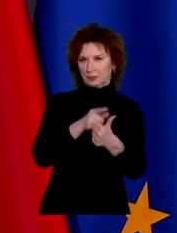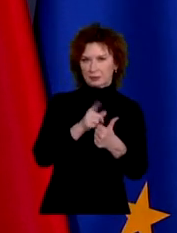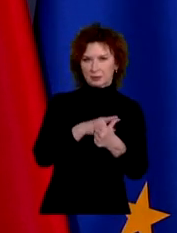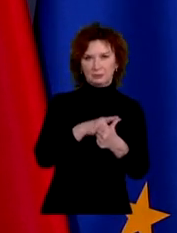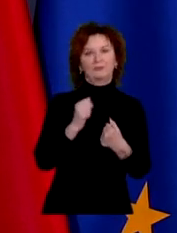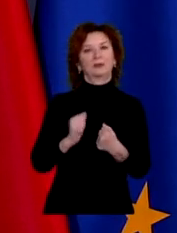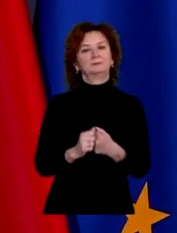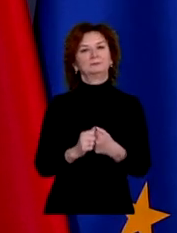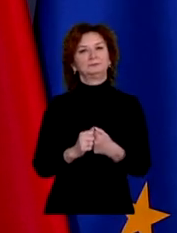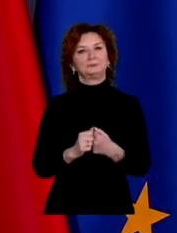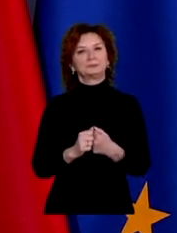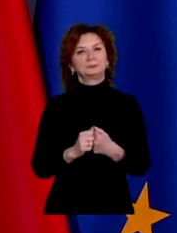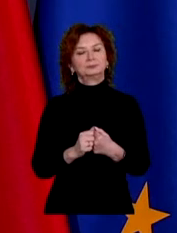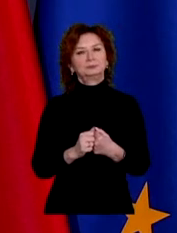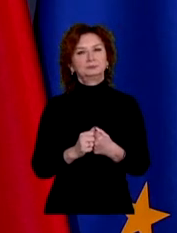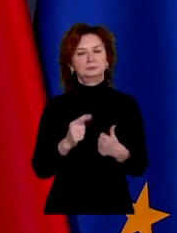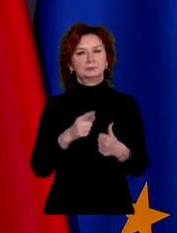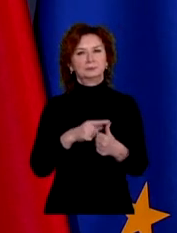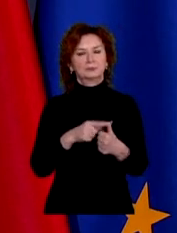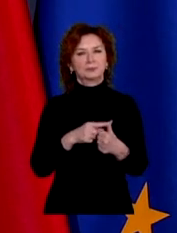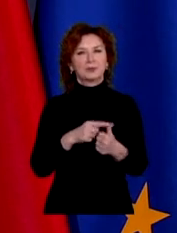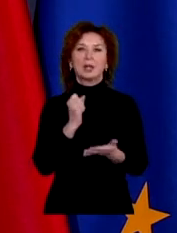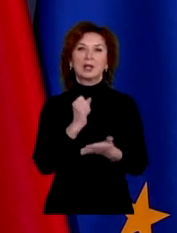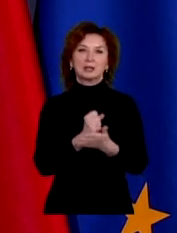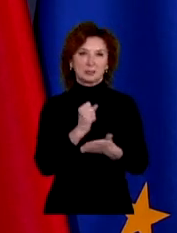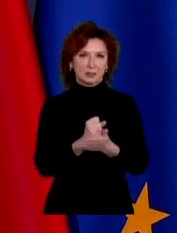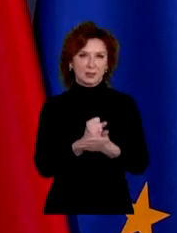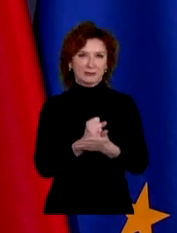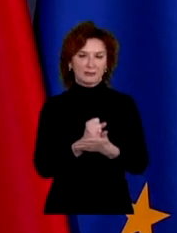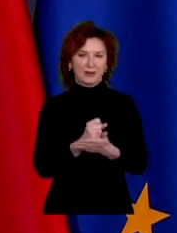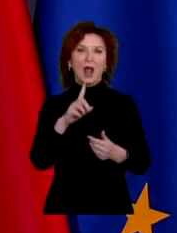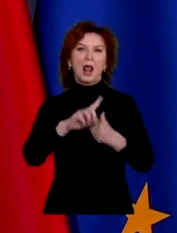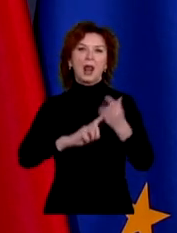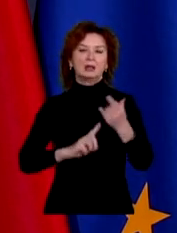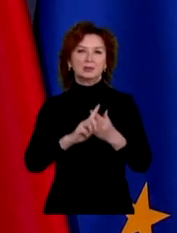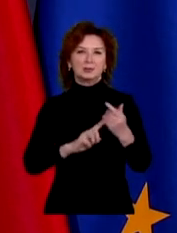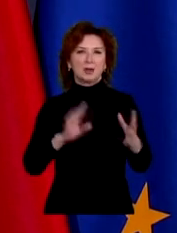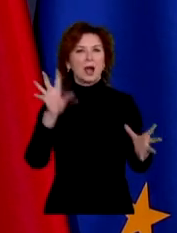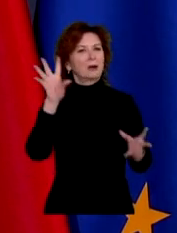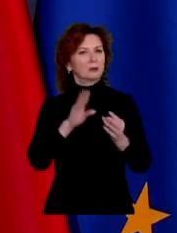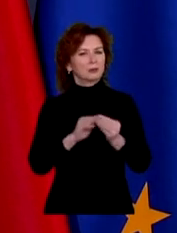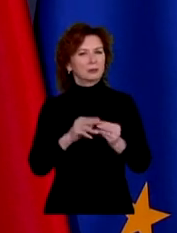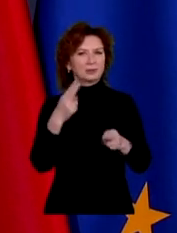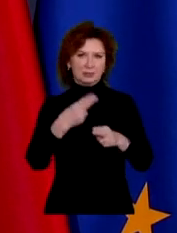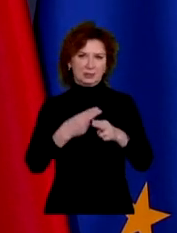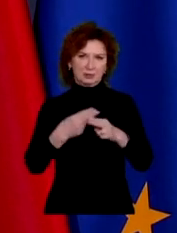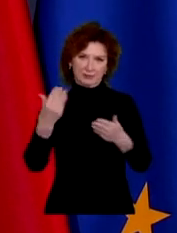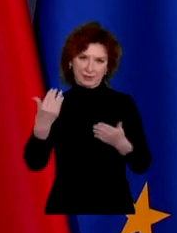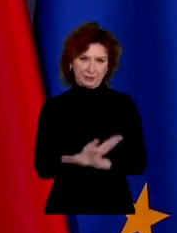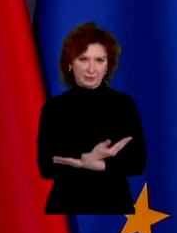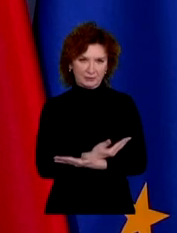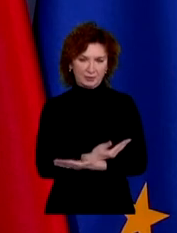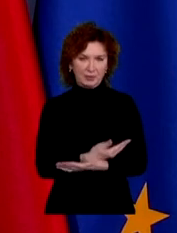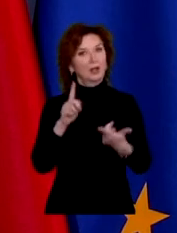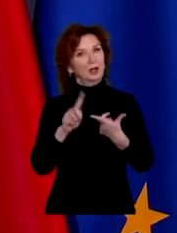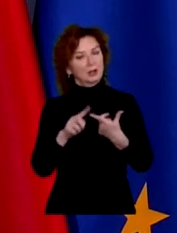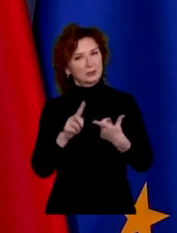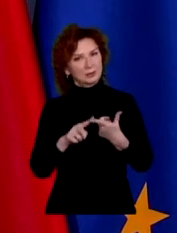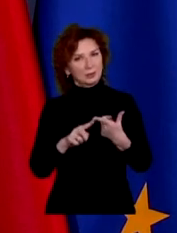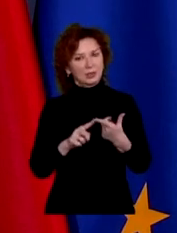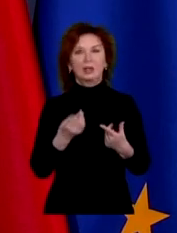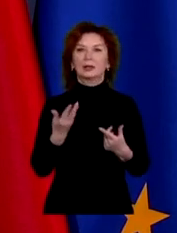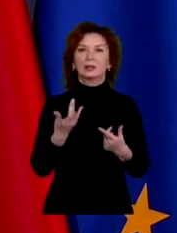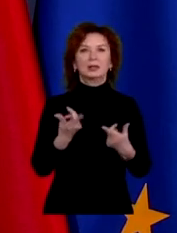jest jeden wskaźnik, to jest kwestia właśnie liczby zachorowań, ale z drugiej strony to jest kwestia też liczby osób, które